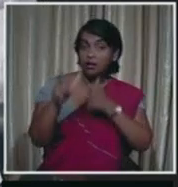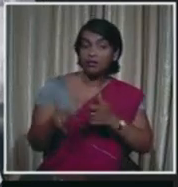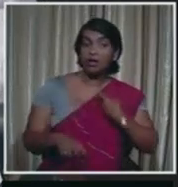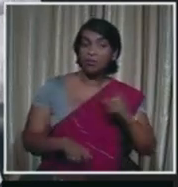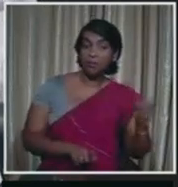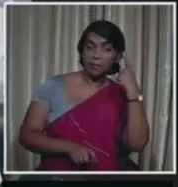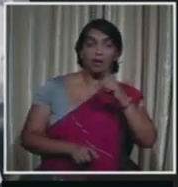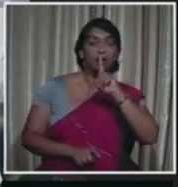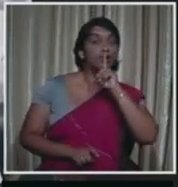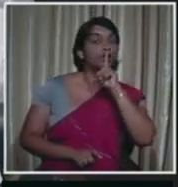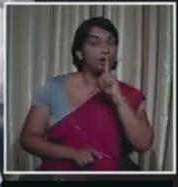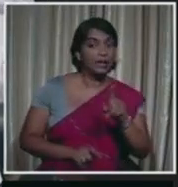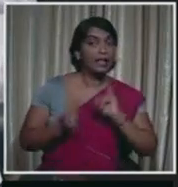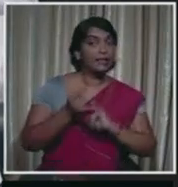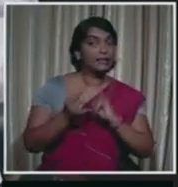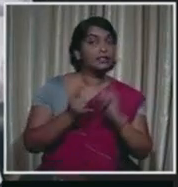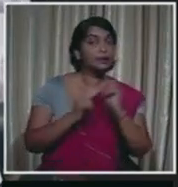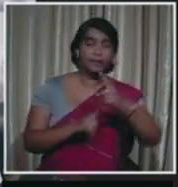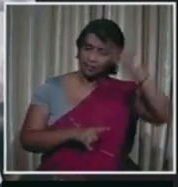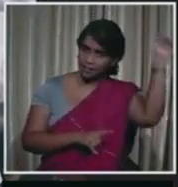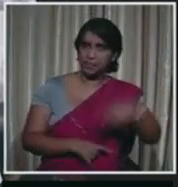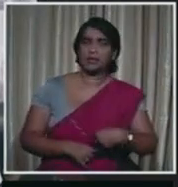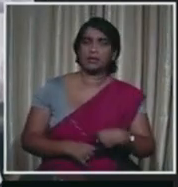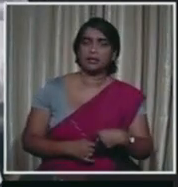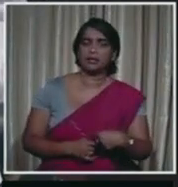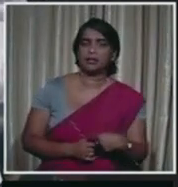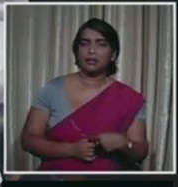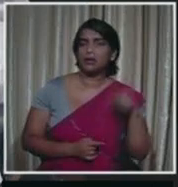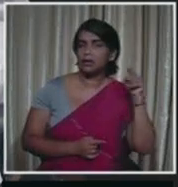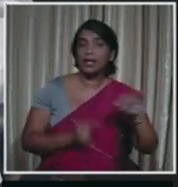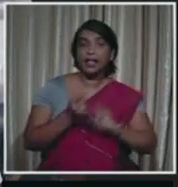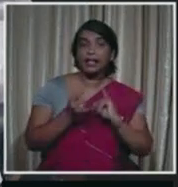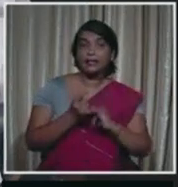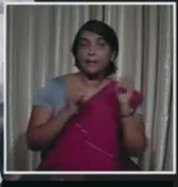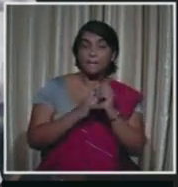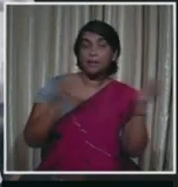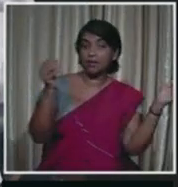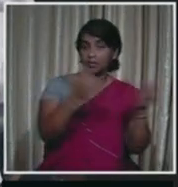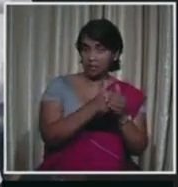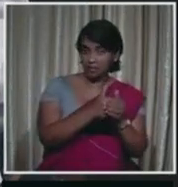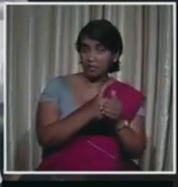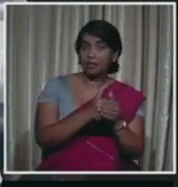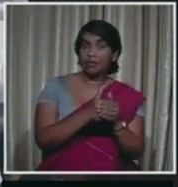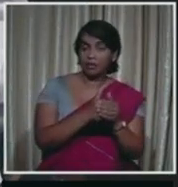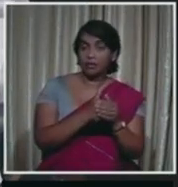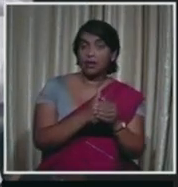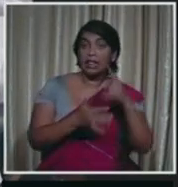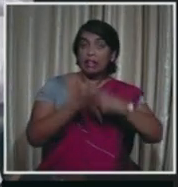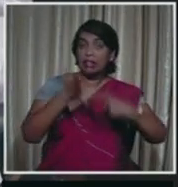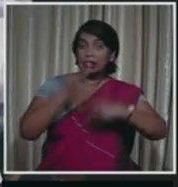අනුමත දුන්නයි කියන SSPවත් ගෙන්නන්න ඒ SSP පිටිපස්සේ ඉන්න